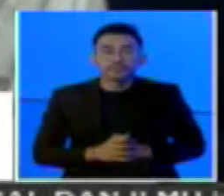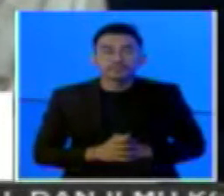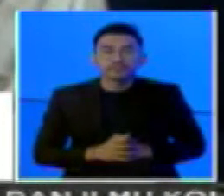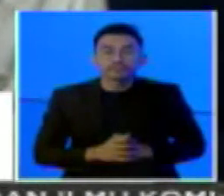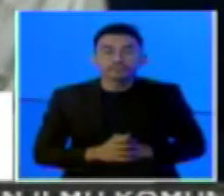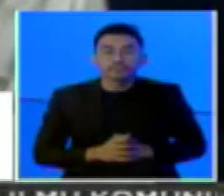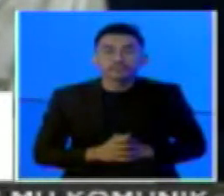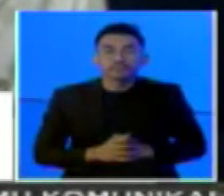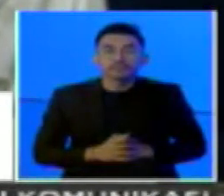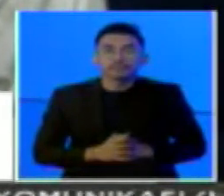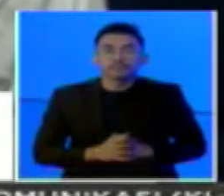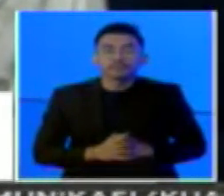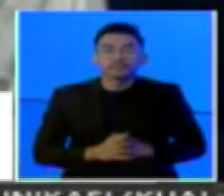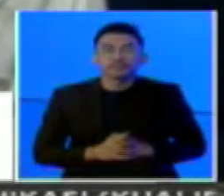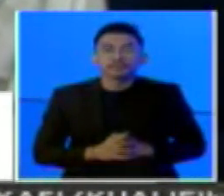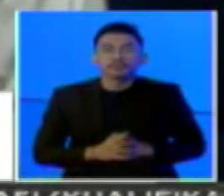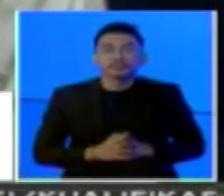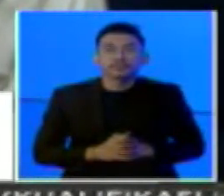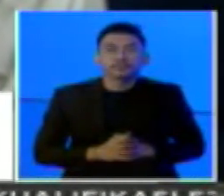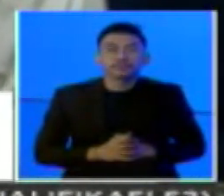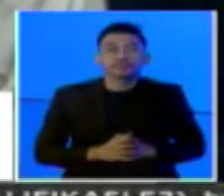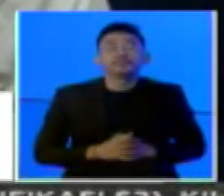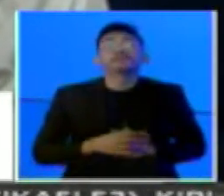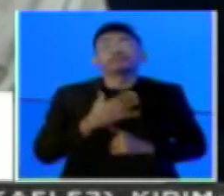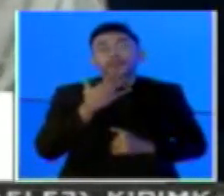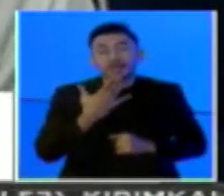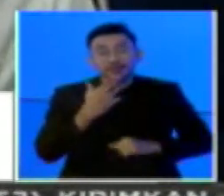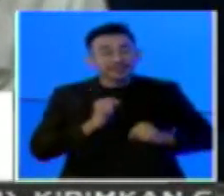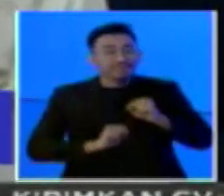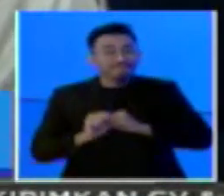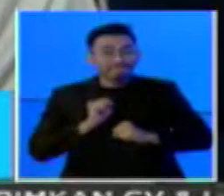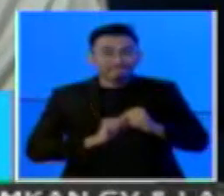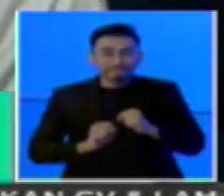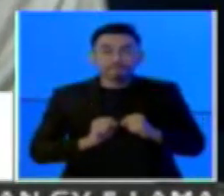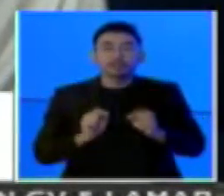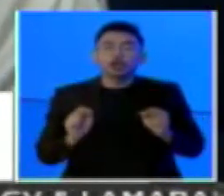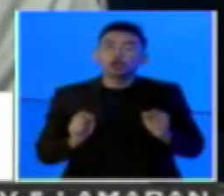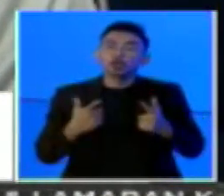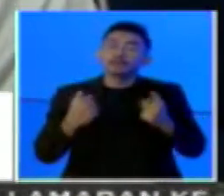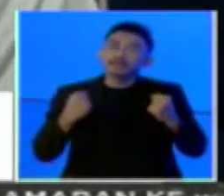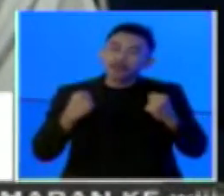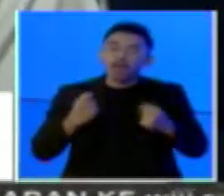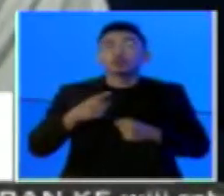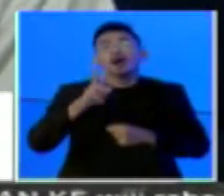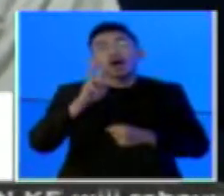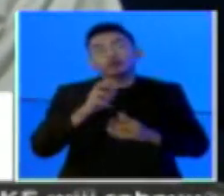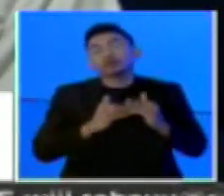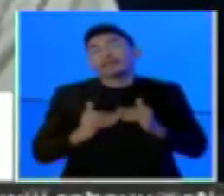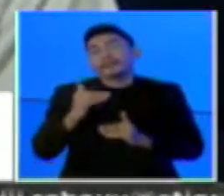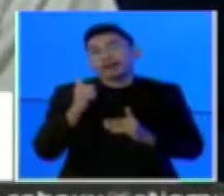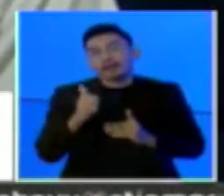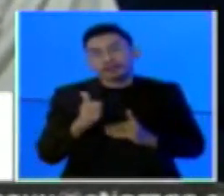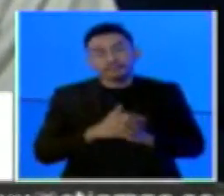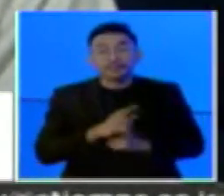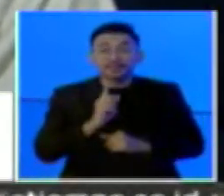kebiasaan perilaku-perilaku hidup sehat untuk mempertahankan dan menjaga yang lain-lain juga harus baik. Karena kalau ada pasang ring